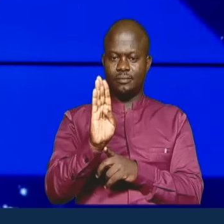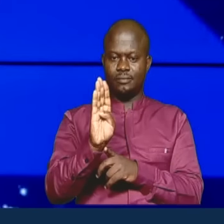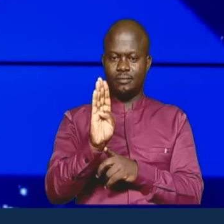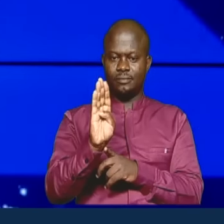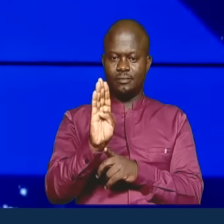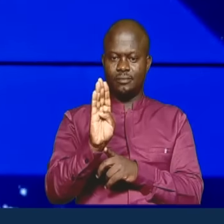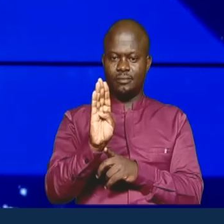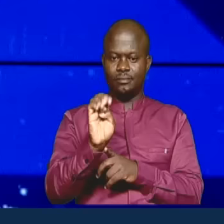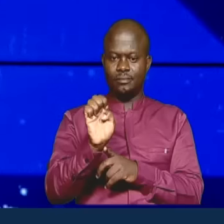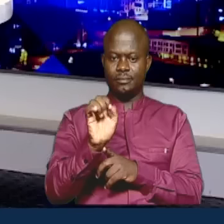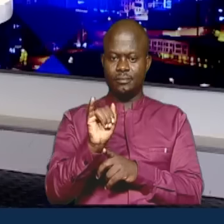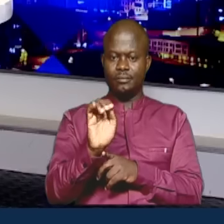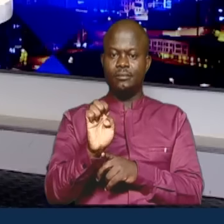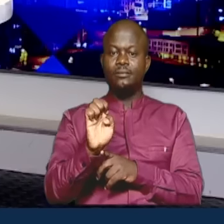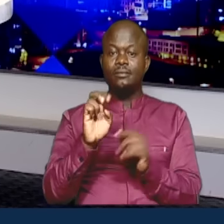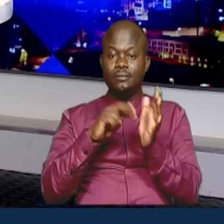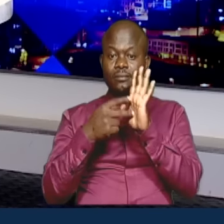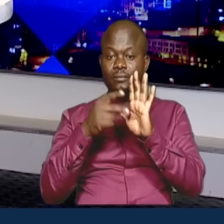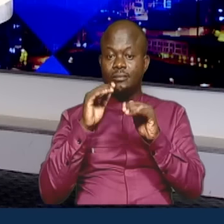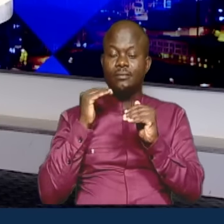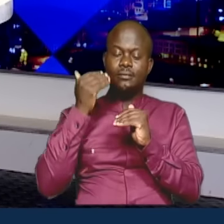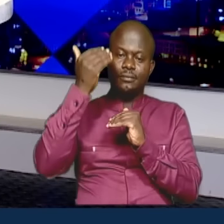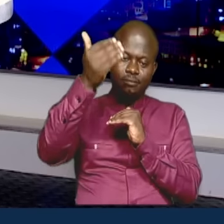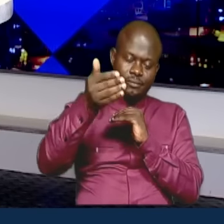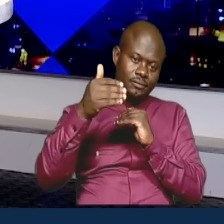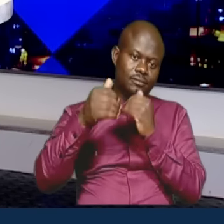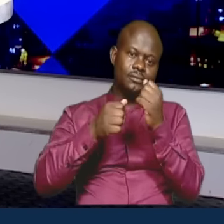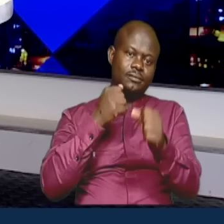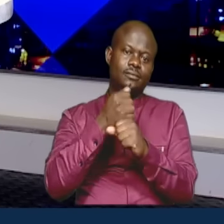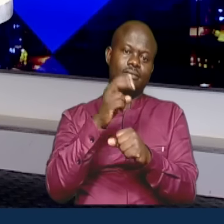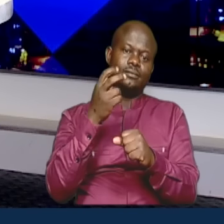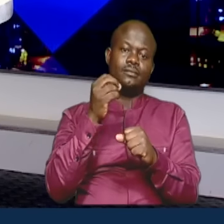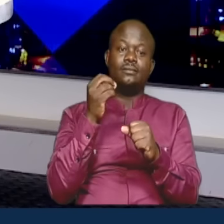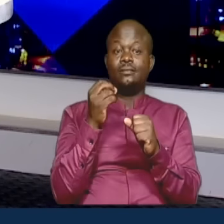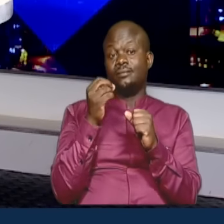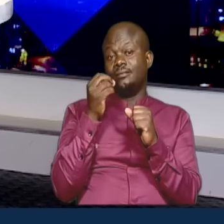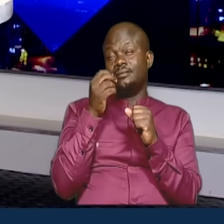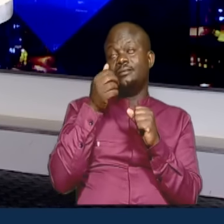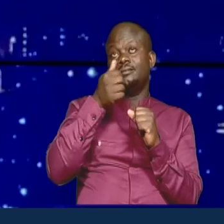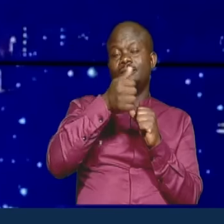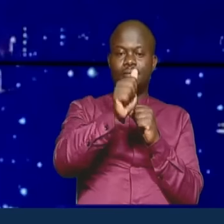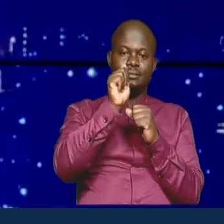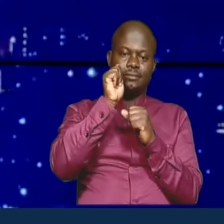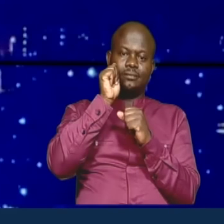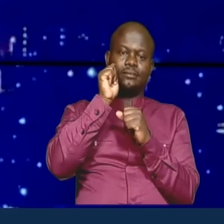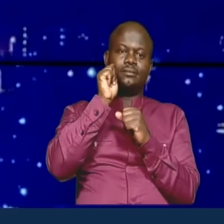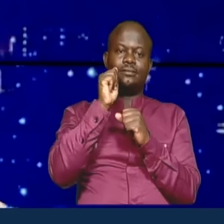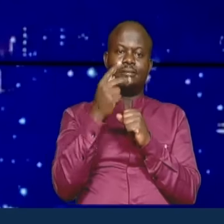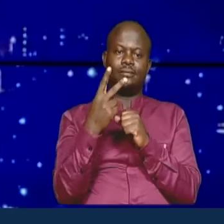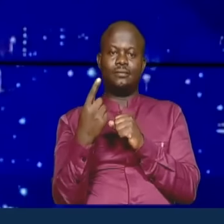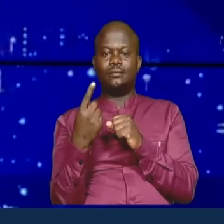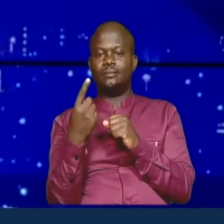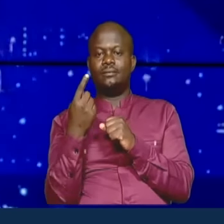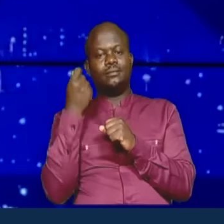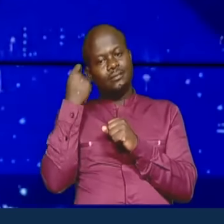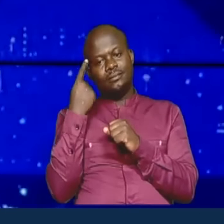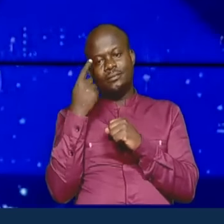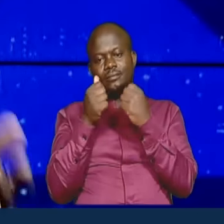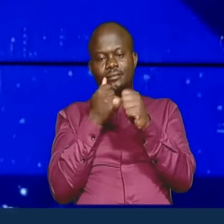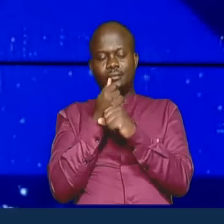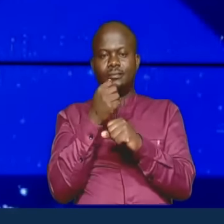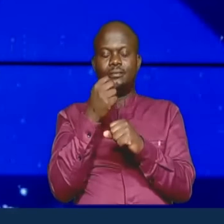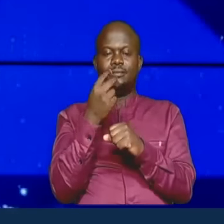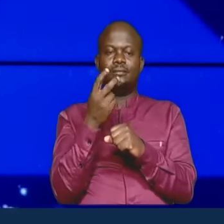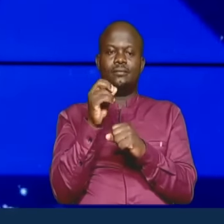kizere ko dushobora gusubira nyuma y'imyaka 20 nyuma y'imyaka 20 kurumva cyo kizaba ibaye 20 numwe urumva ko 20